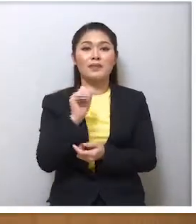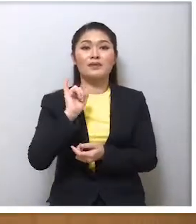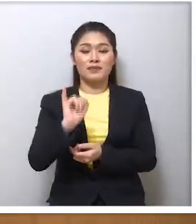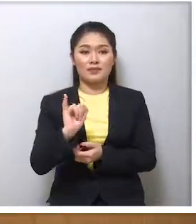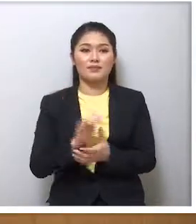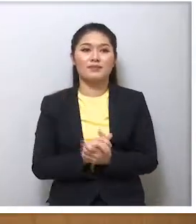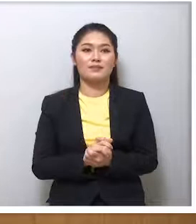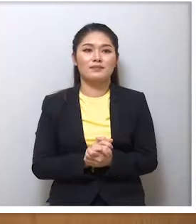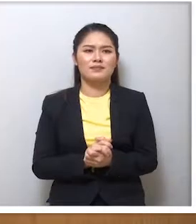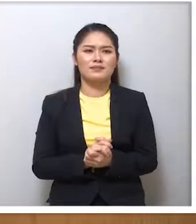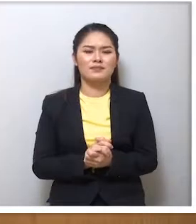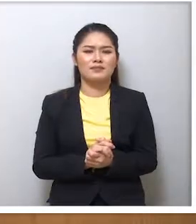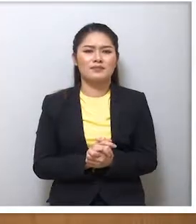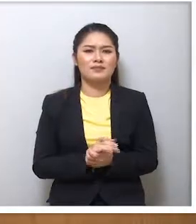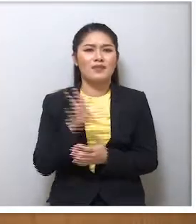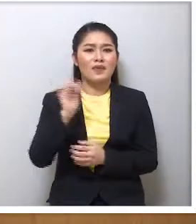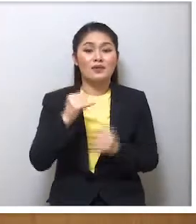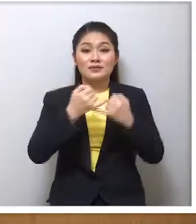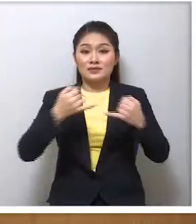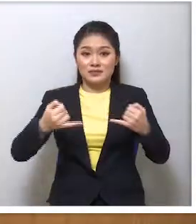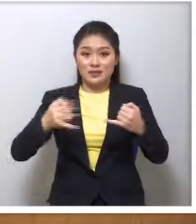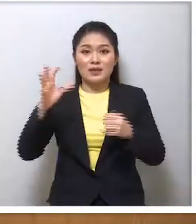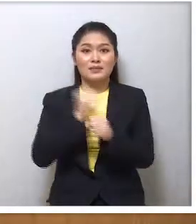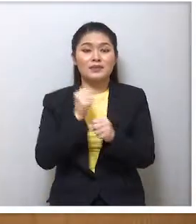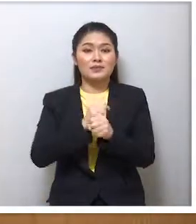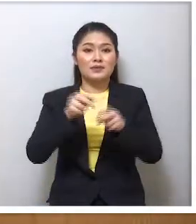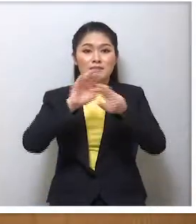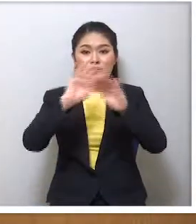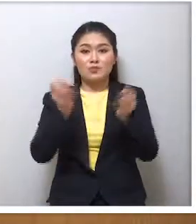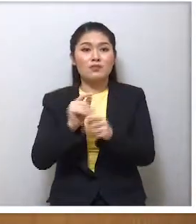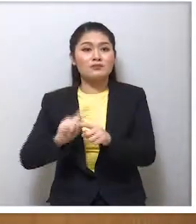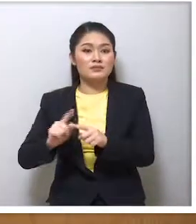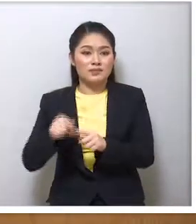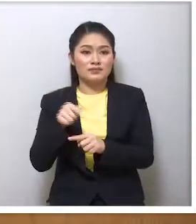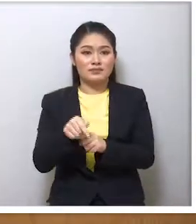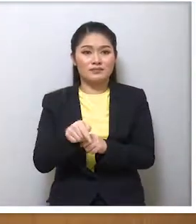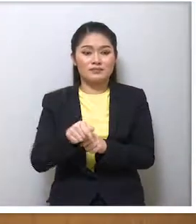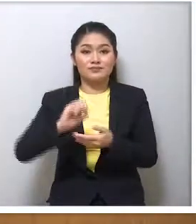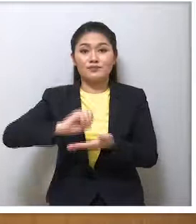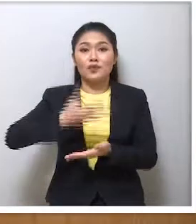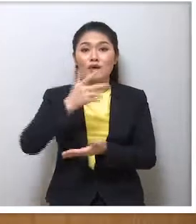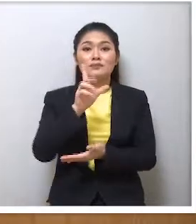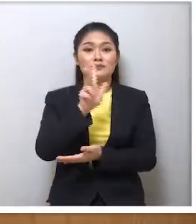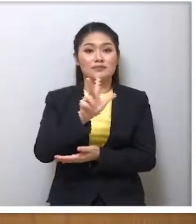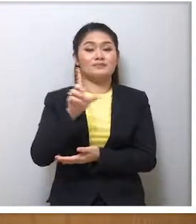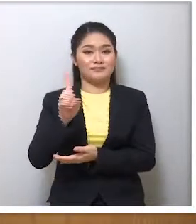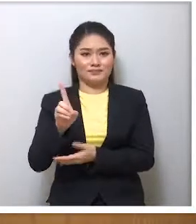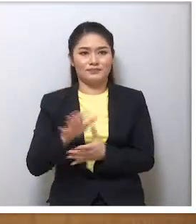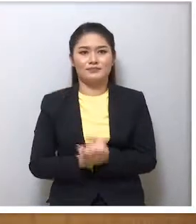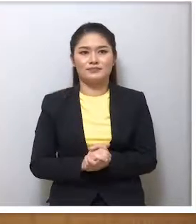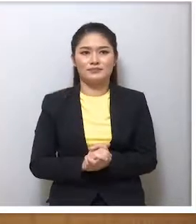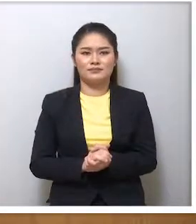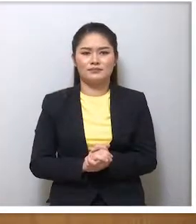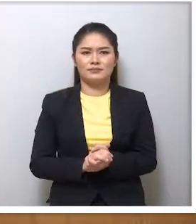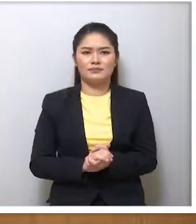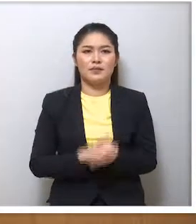ากตัว Illustrator เนี่ยมาขึ้นรูปครับมาขึ้นรูปในโปรแกรม TD นะครับการ